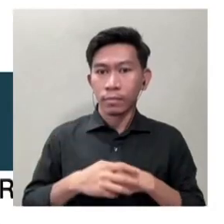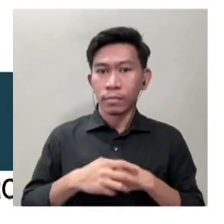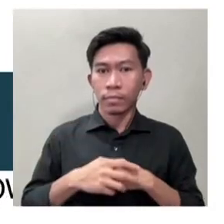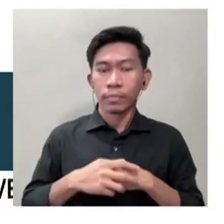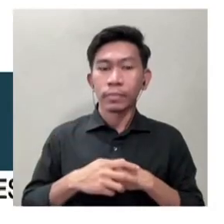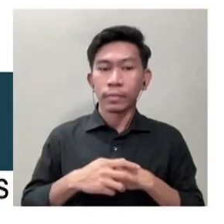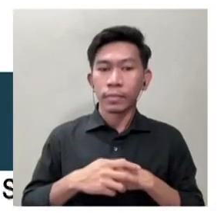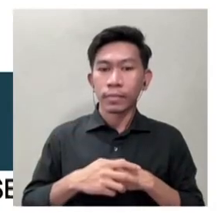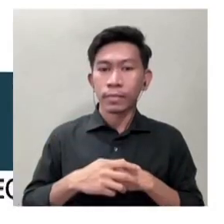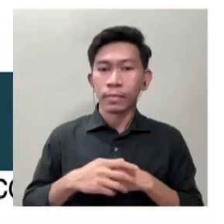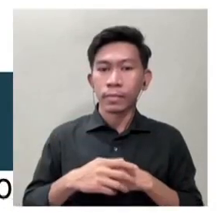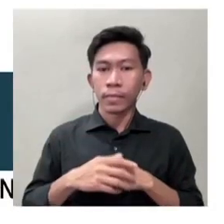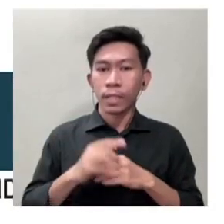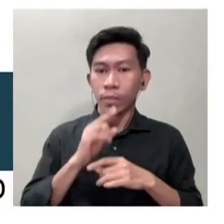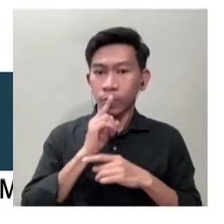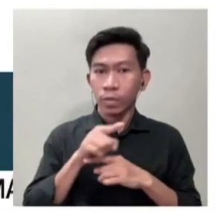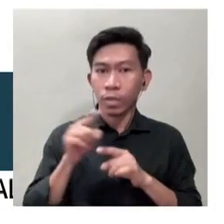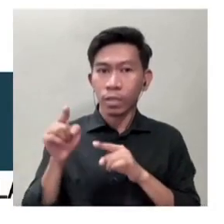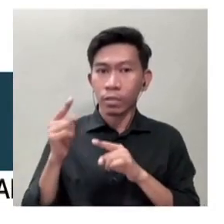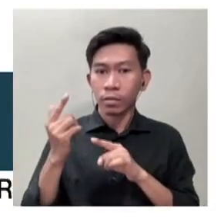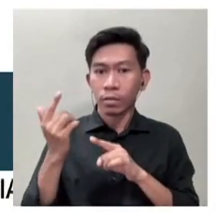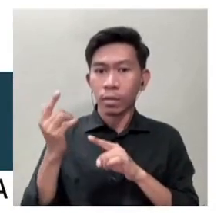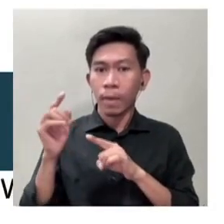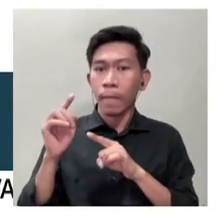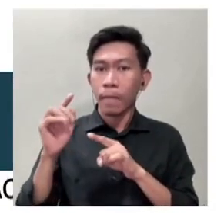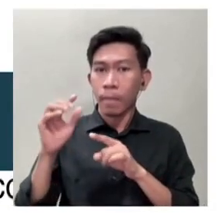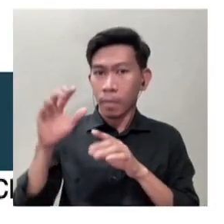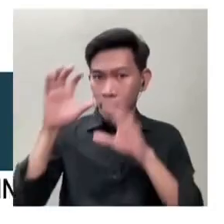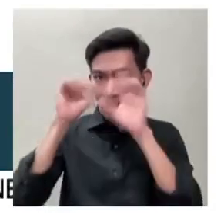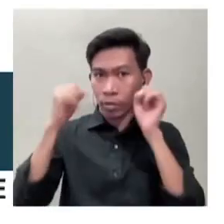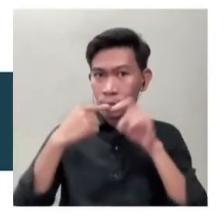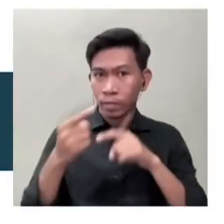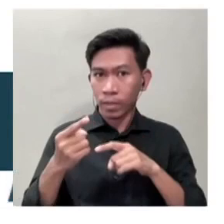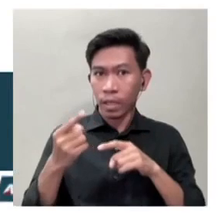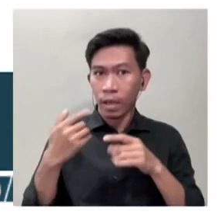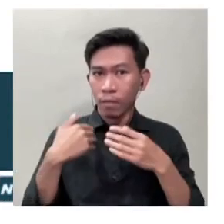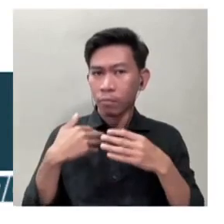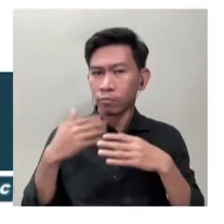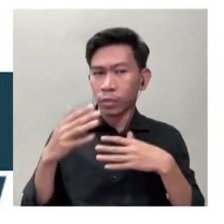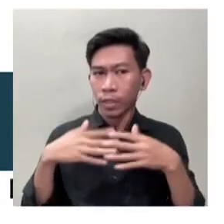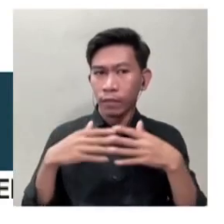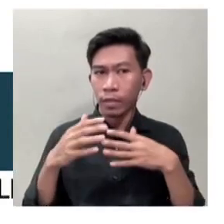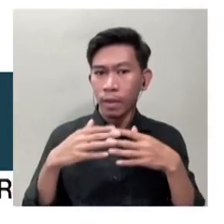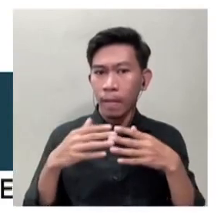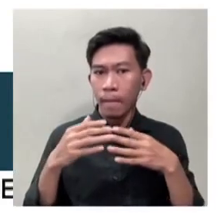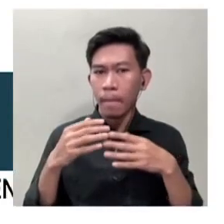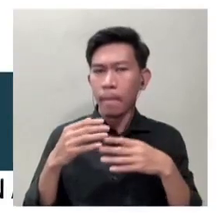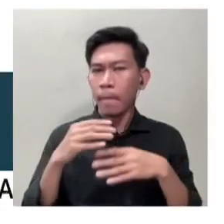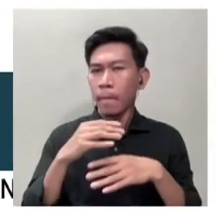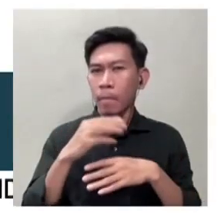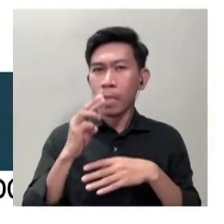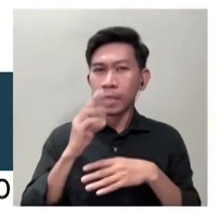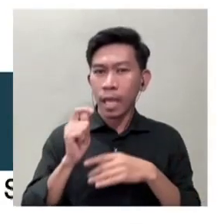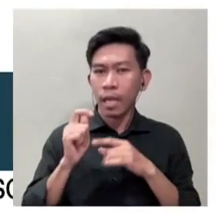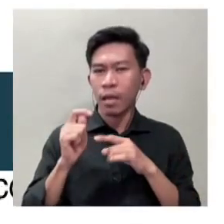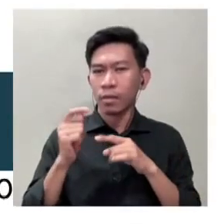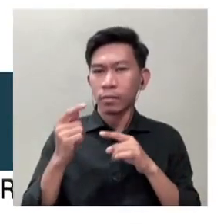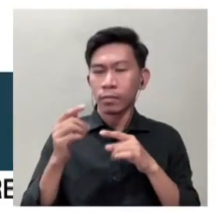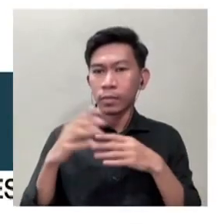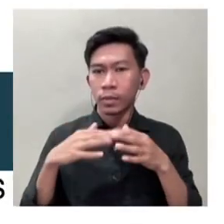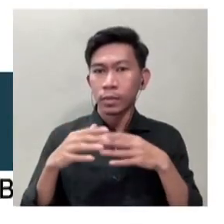yung pagbili nung palay, basa man or tuyo, di ba pinako niya sa magkano nga po, 19 to 23? Tama